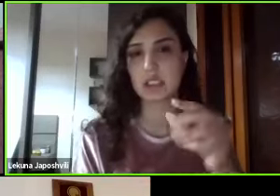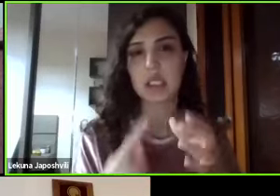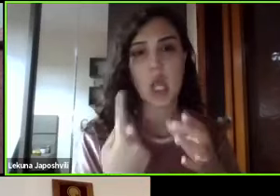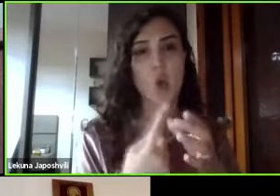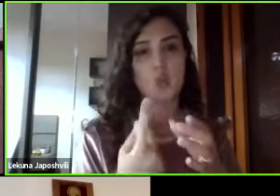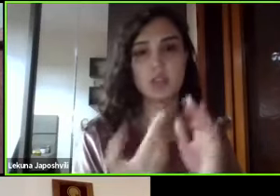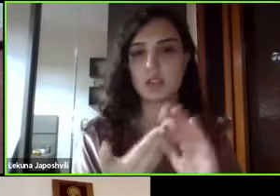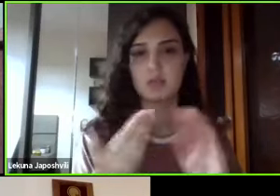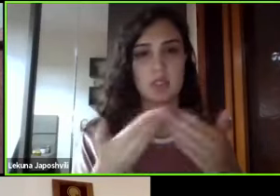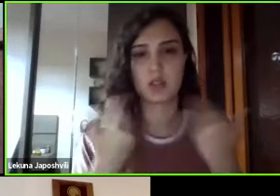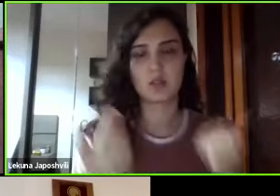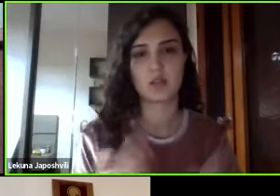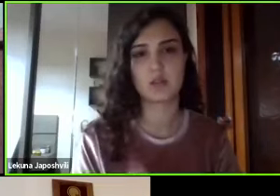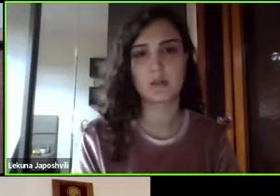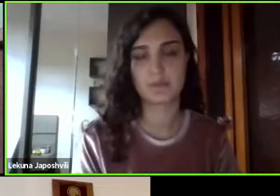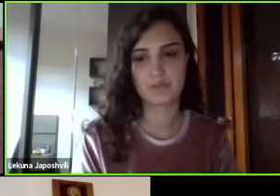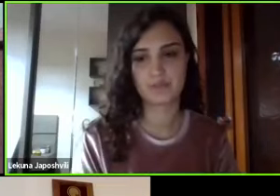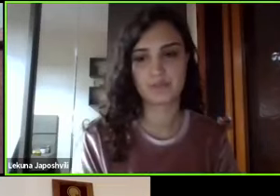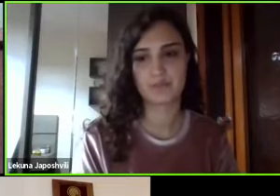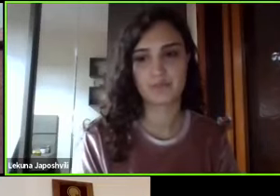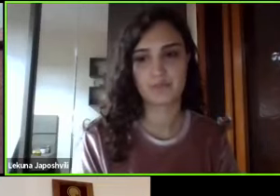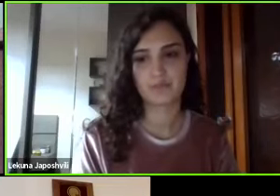გამოირიცხავ.